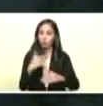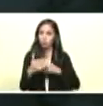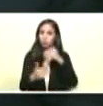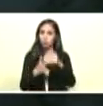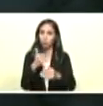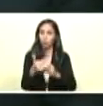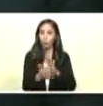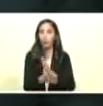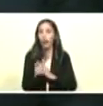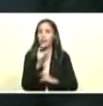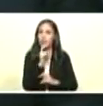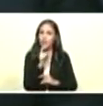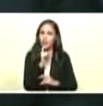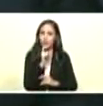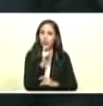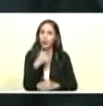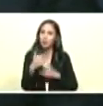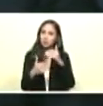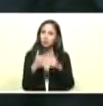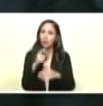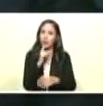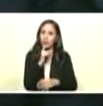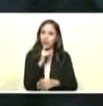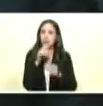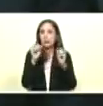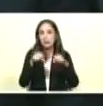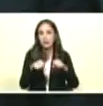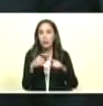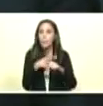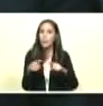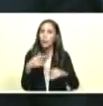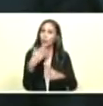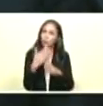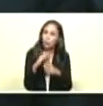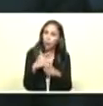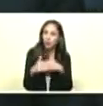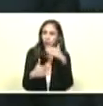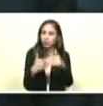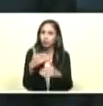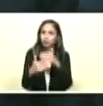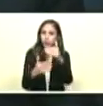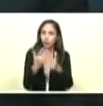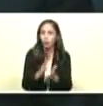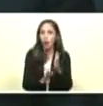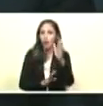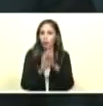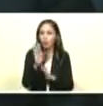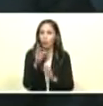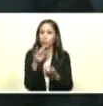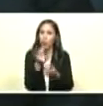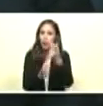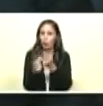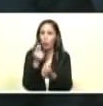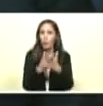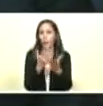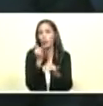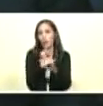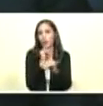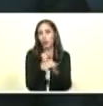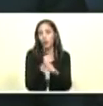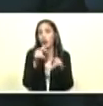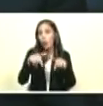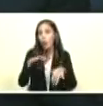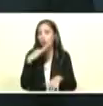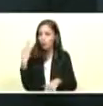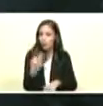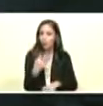pero un paso muy contemporáneo hacia la economía digital. Которая уже стала сегодня реальностью. Que hoy en día ya es una realidad.